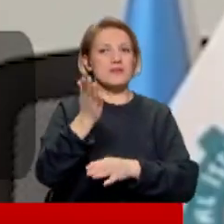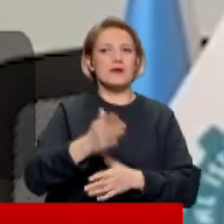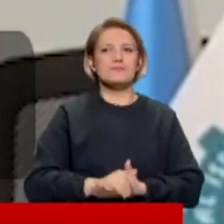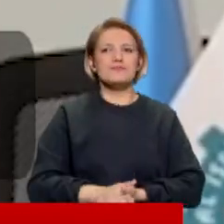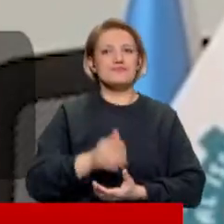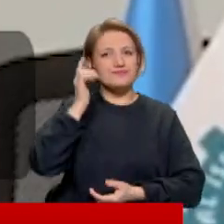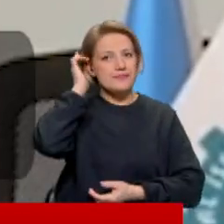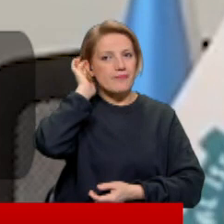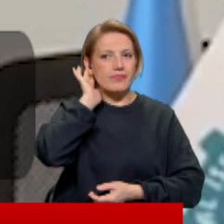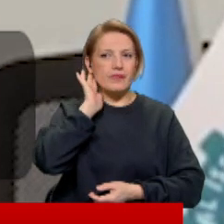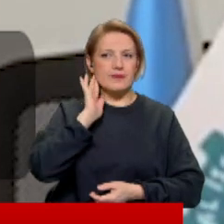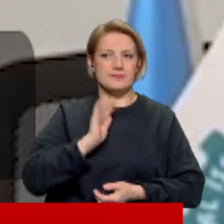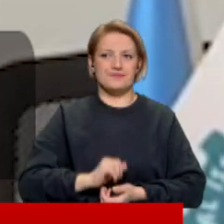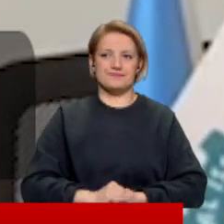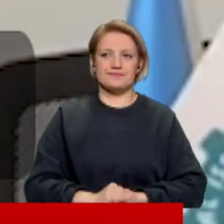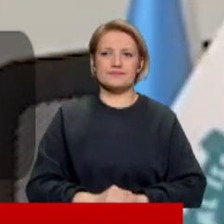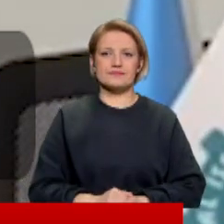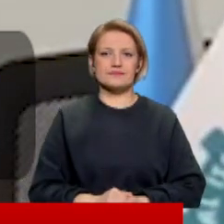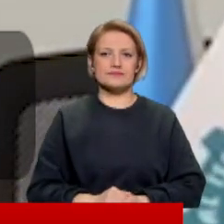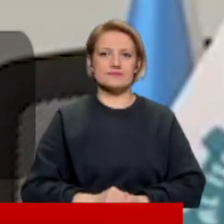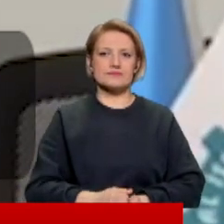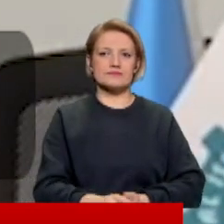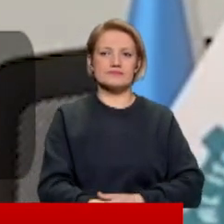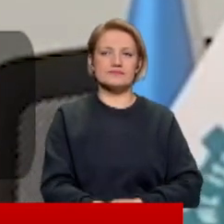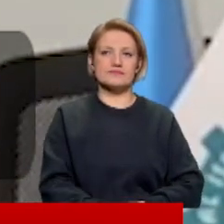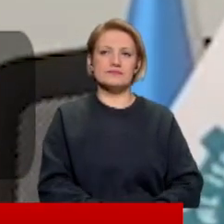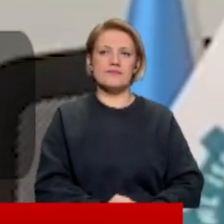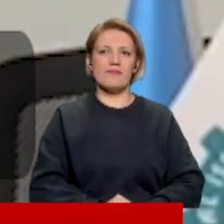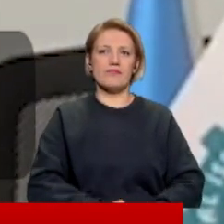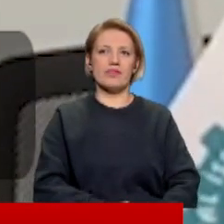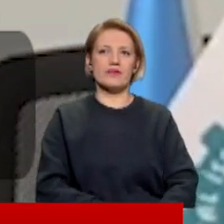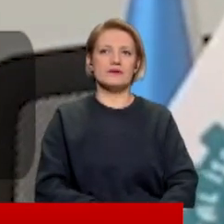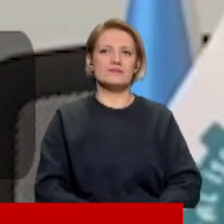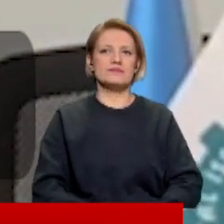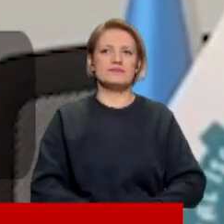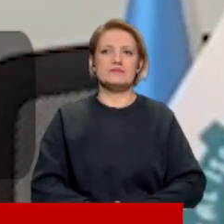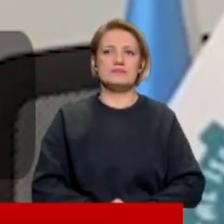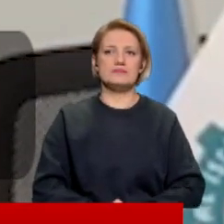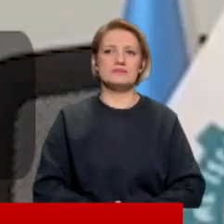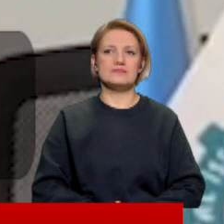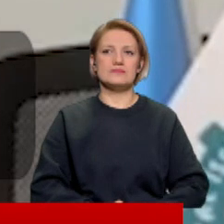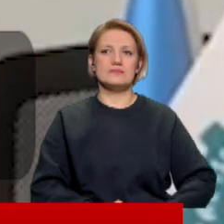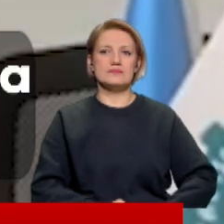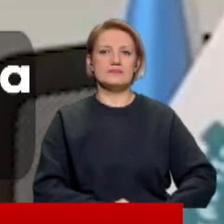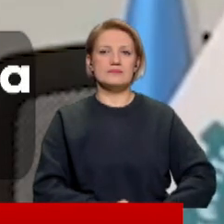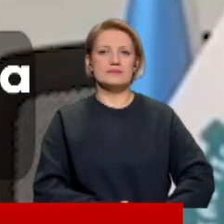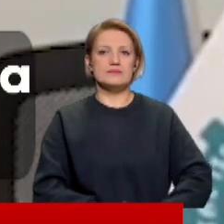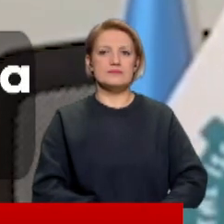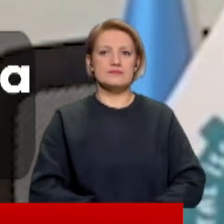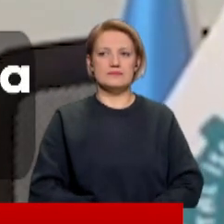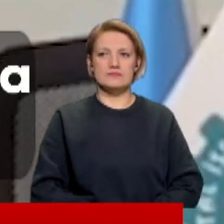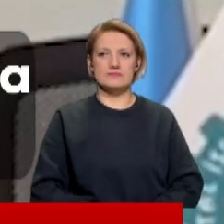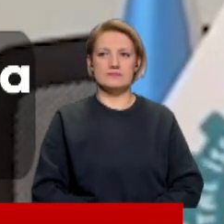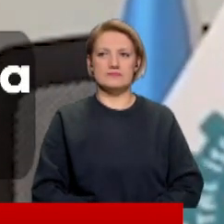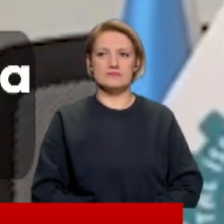Son yıllarda grevin yasaklanmasını alışkanlık haline getiren hükümetin bu anayasayı